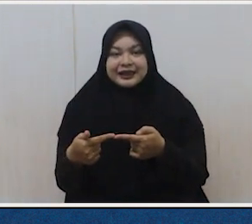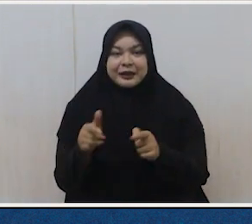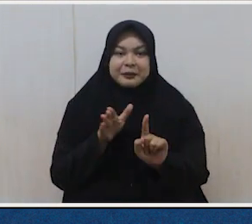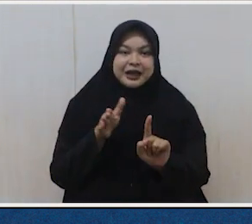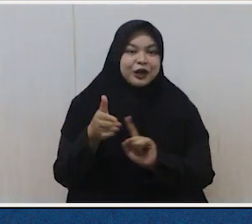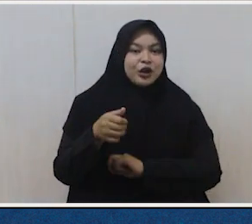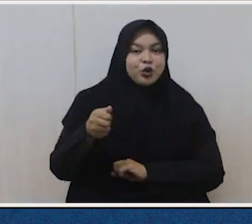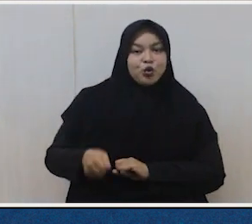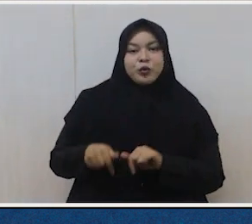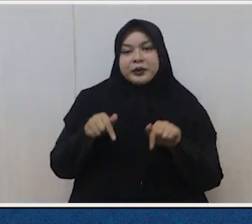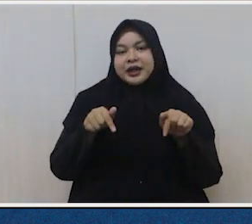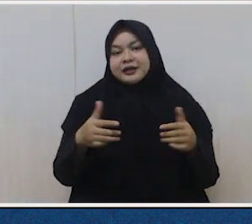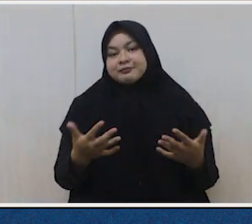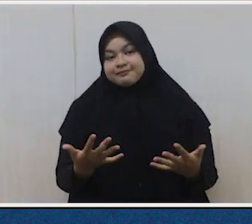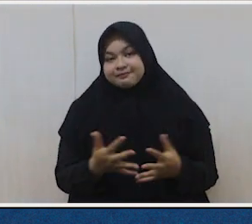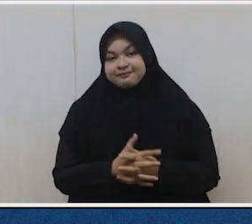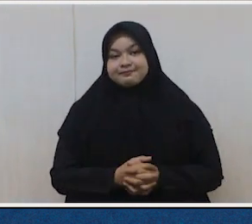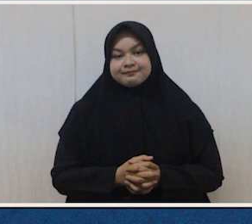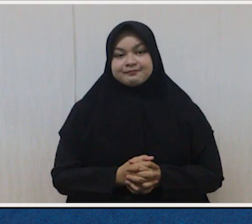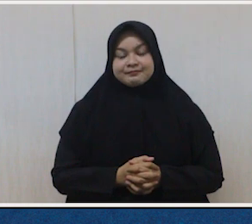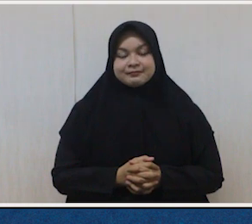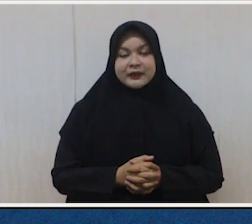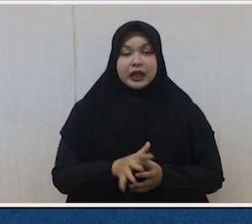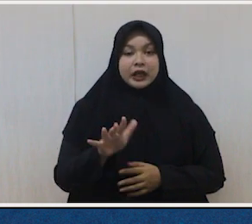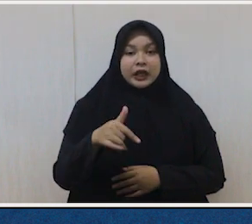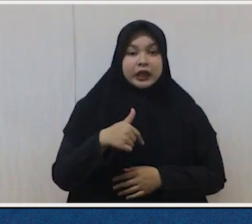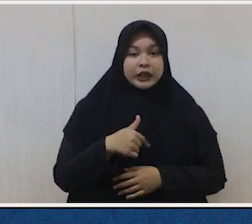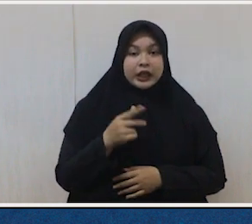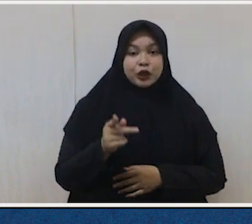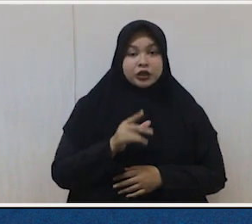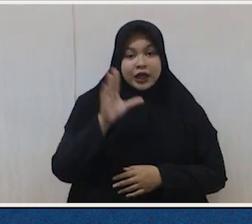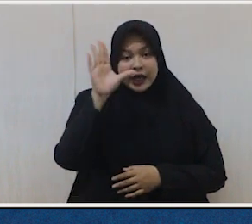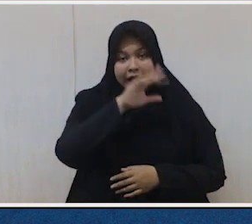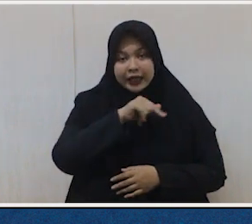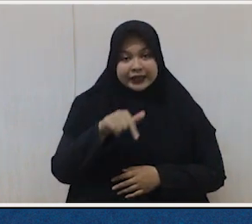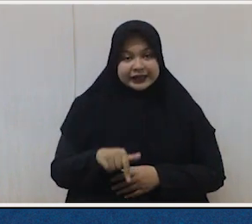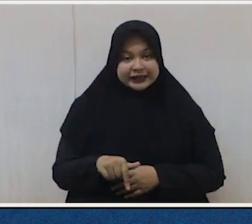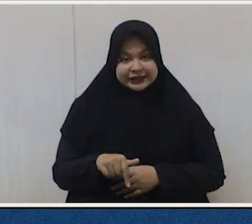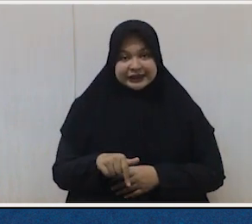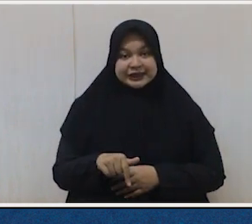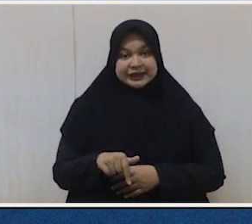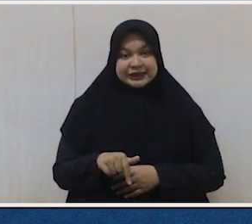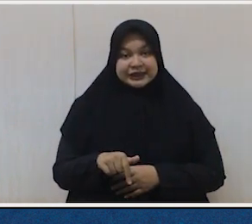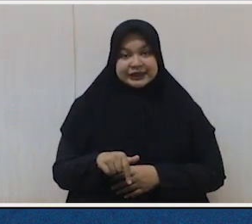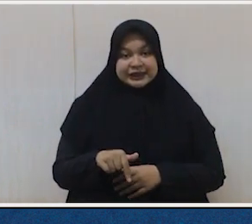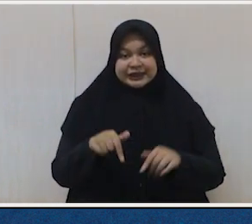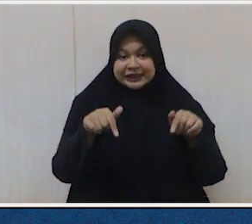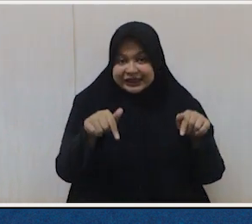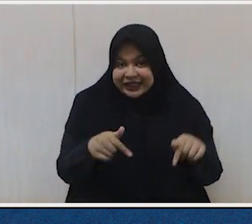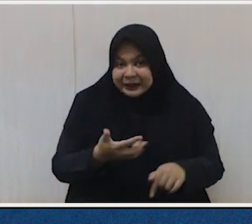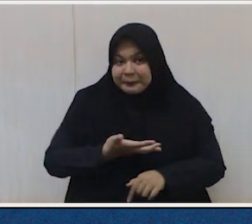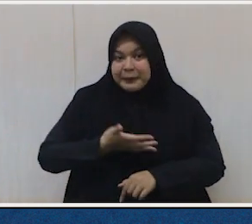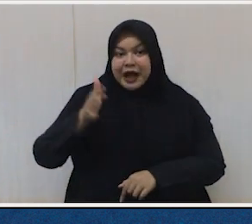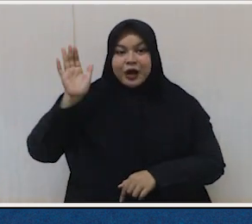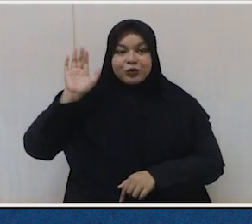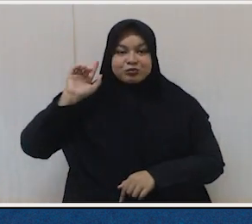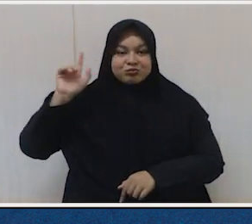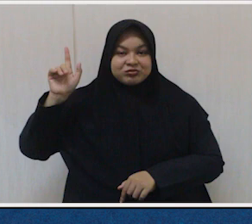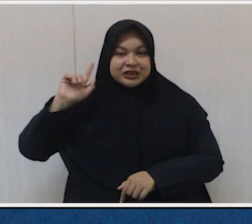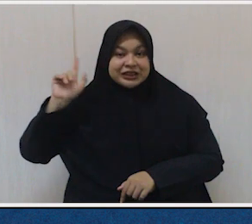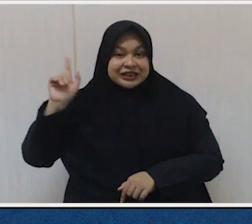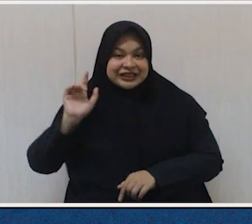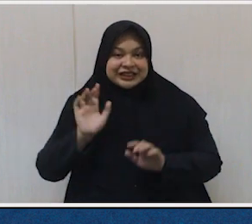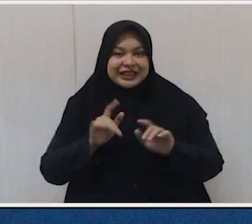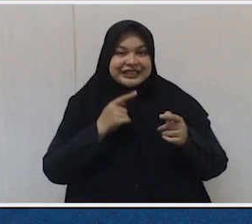perlindungan hukum ini ya kalau saya hari ini he he ingin ingin ingin mendengar banyak